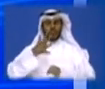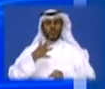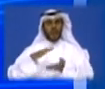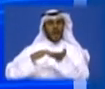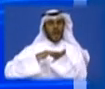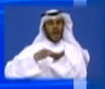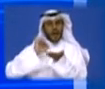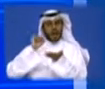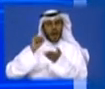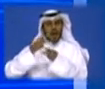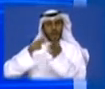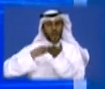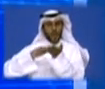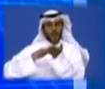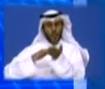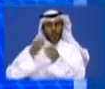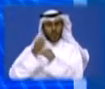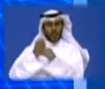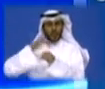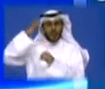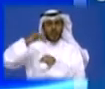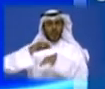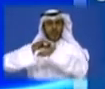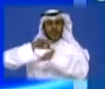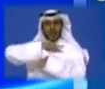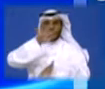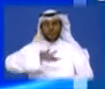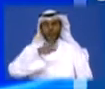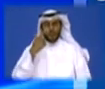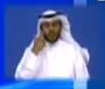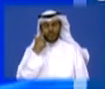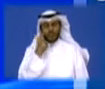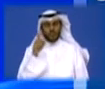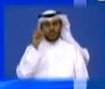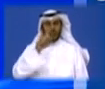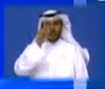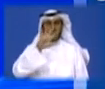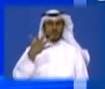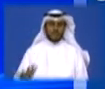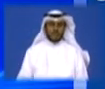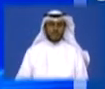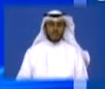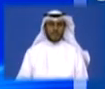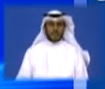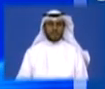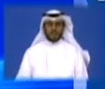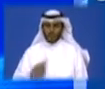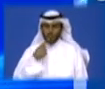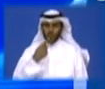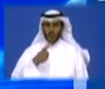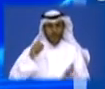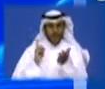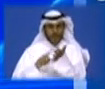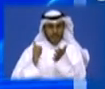لما يحقق توازن السليم بين الطموحات والامكانات المتاحه في جميع المجالات مؤكدا على